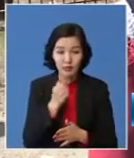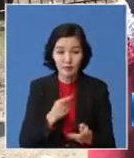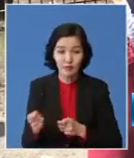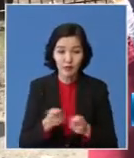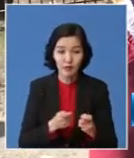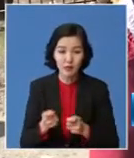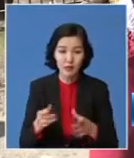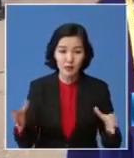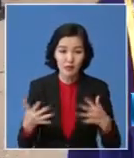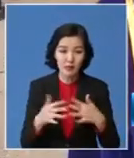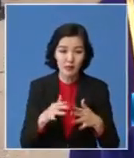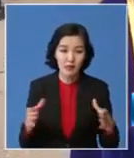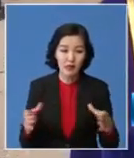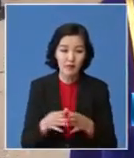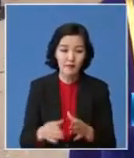за такой праздник.